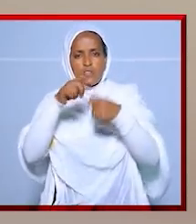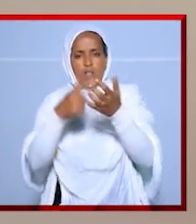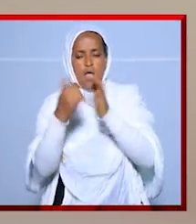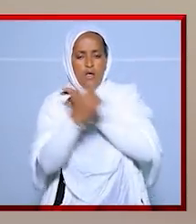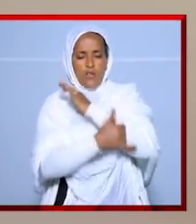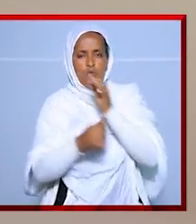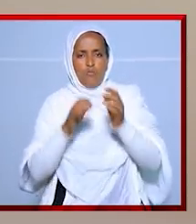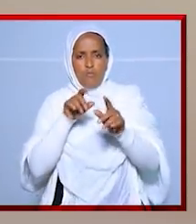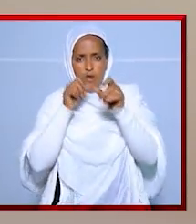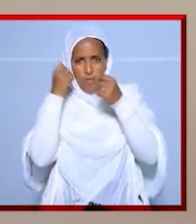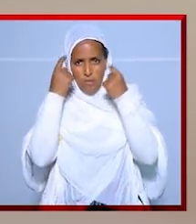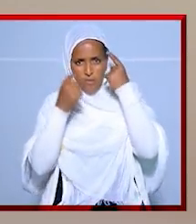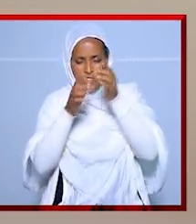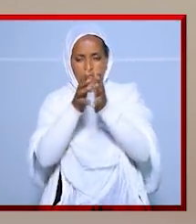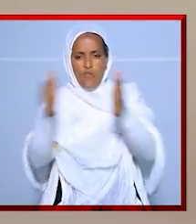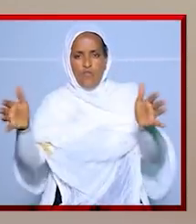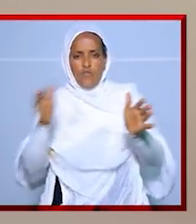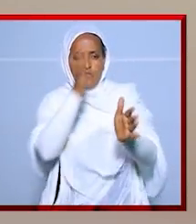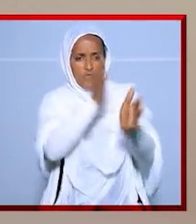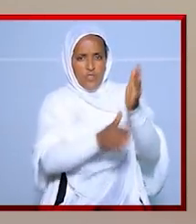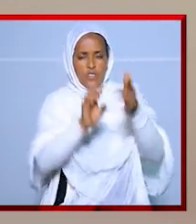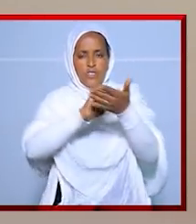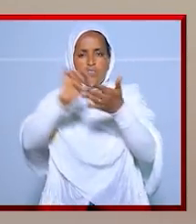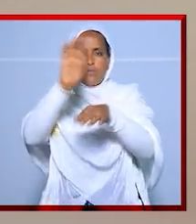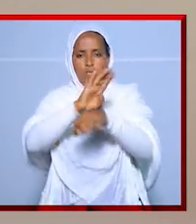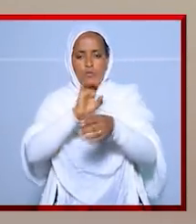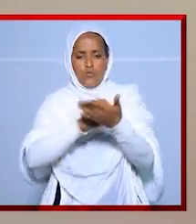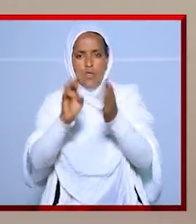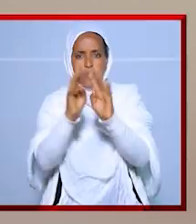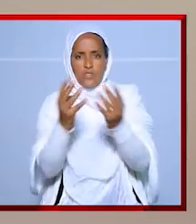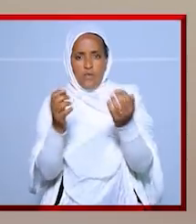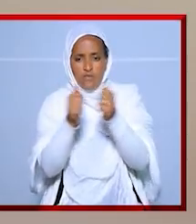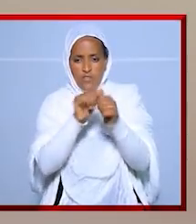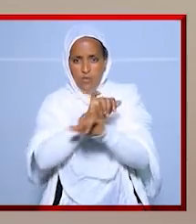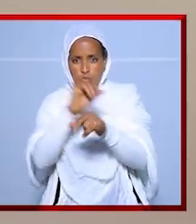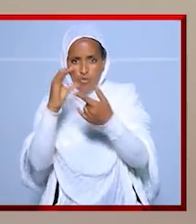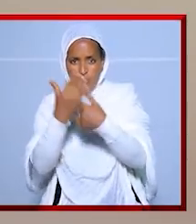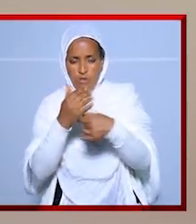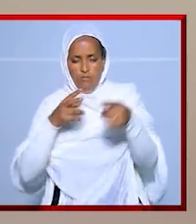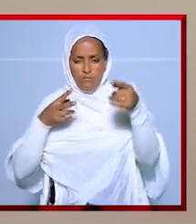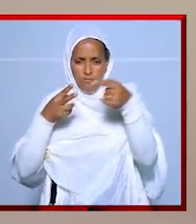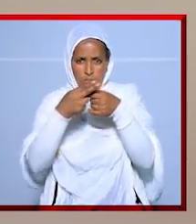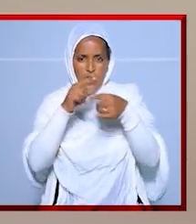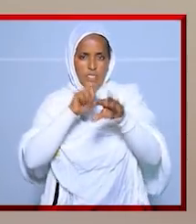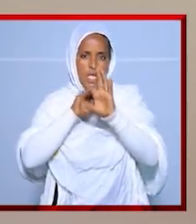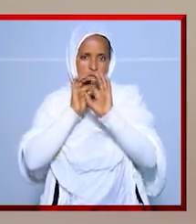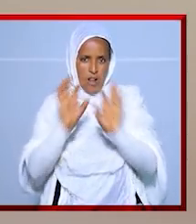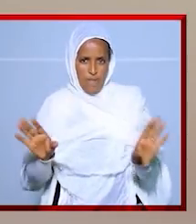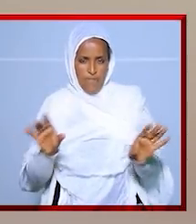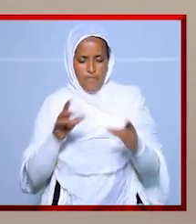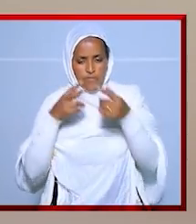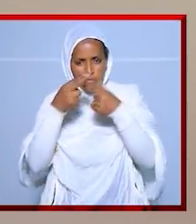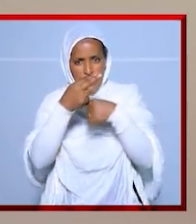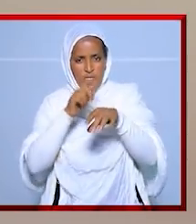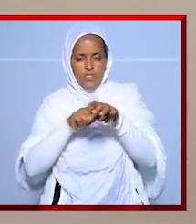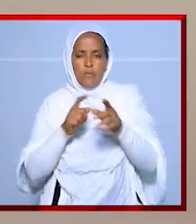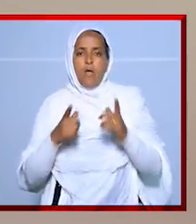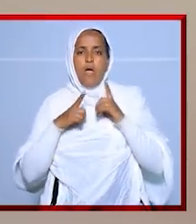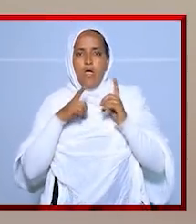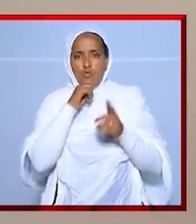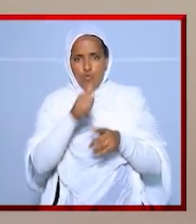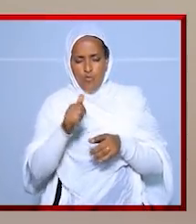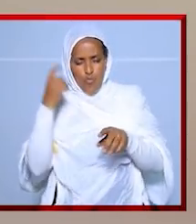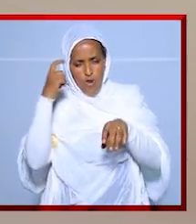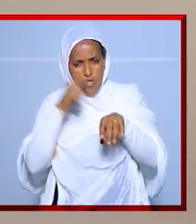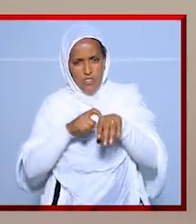ሀገራዊ መግባባት ሰፊውን ሚና የምታከናውን ቅድስት ቤተክርስቲያን ከቅዱሳት መጻሕፍት አንጻር ያቋረጠችበትም ጊዜ የለም፣ የምታቋረጥበት